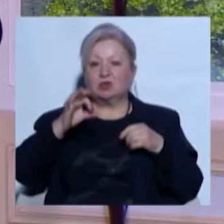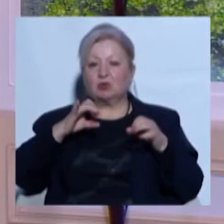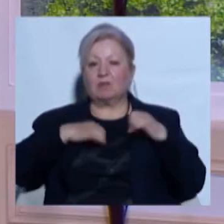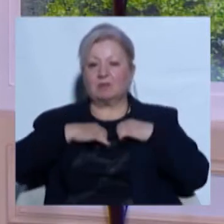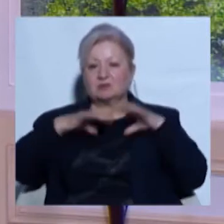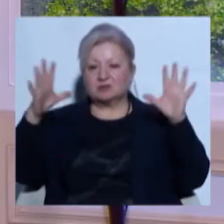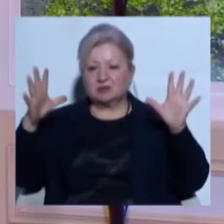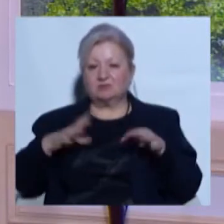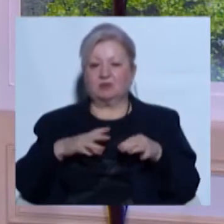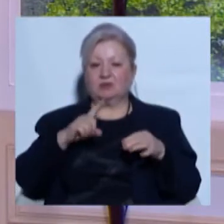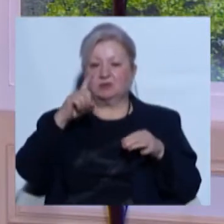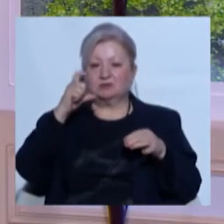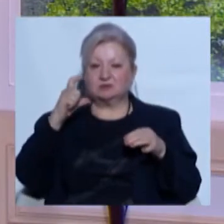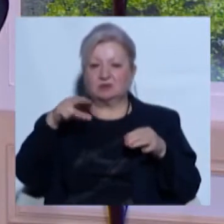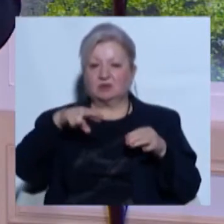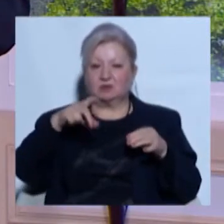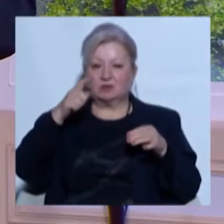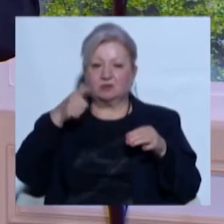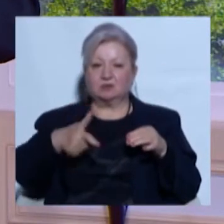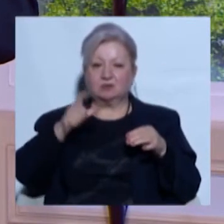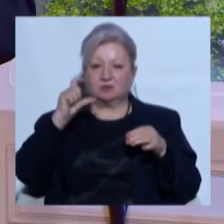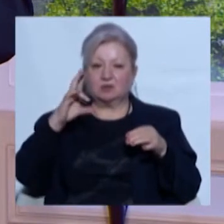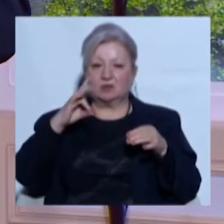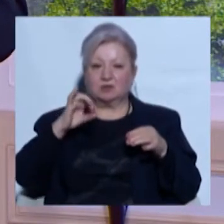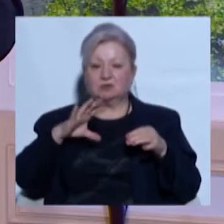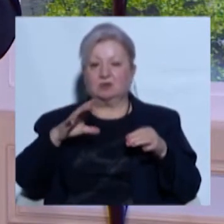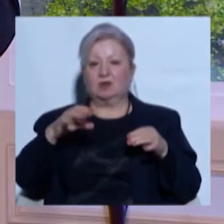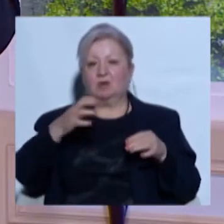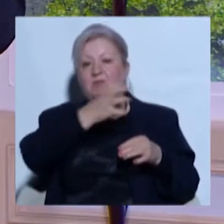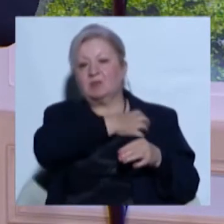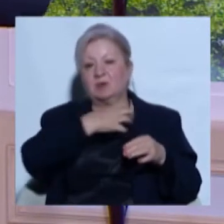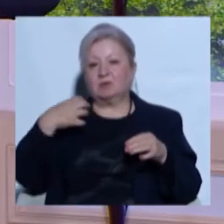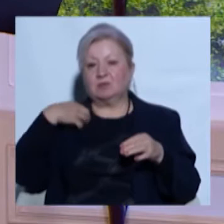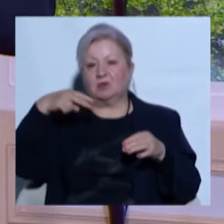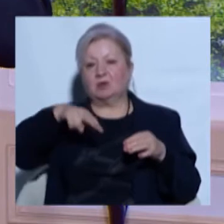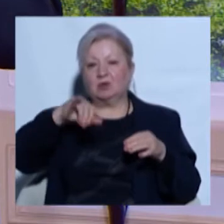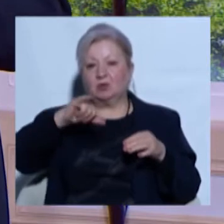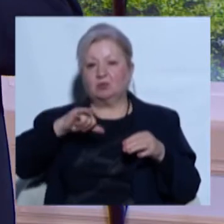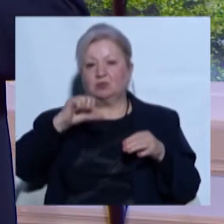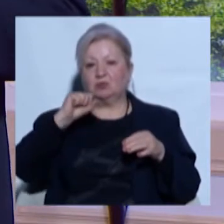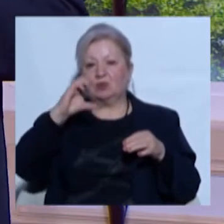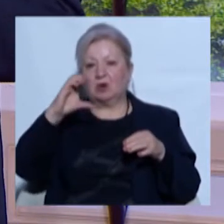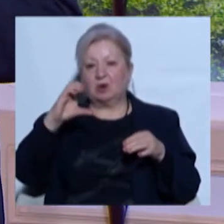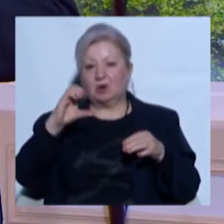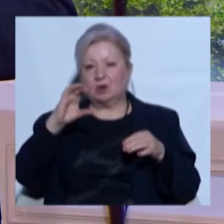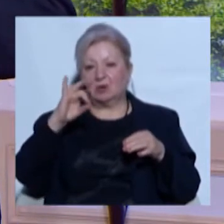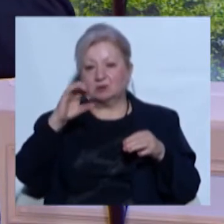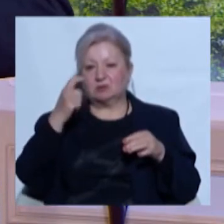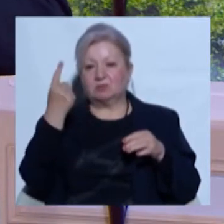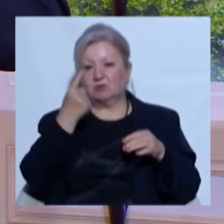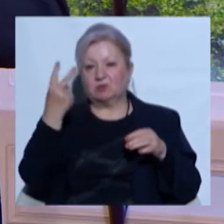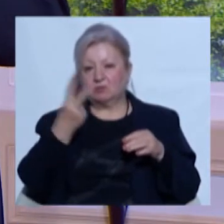იოთამ ზედგინიძე. მეფეები ლუარსაბი, პირველი და მეორე, მეფე სვიმონი, თევდორე წამებული,